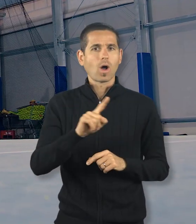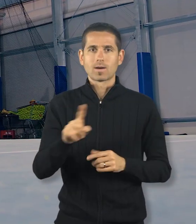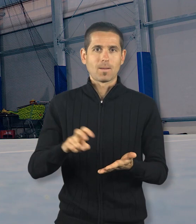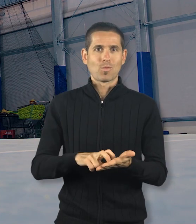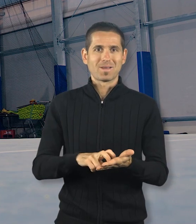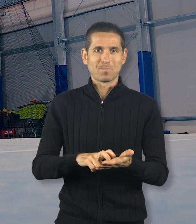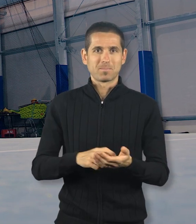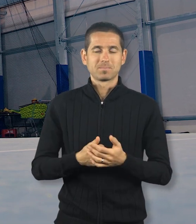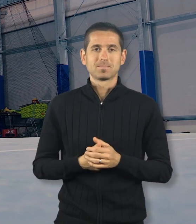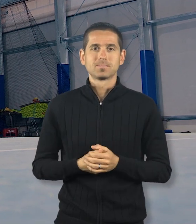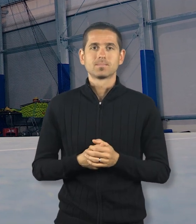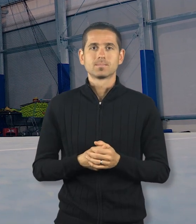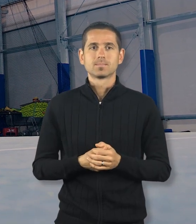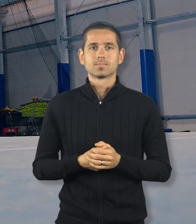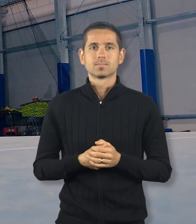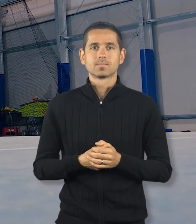ne bojim.